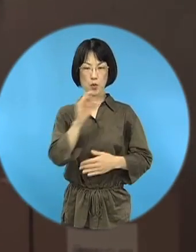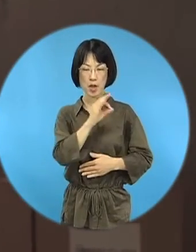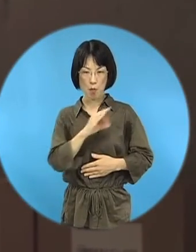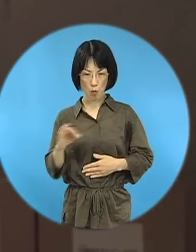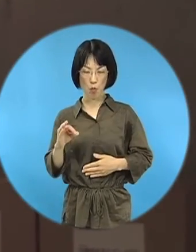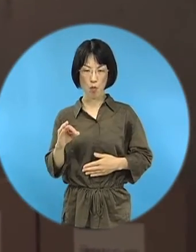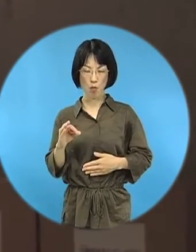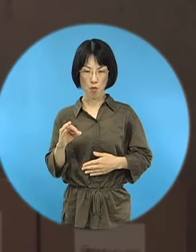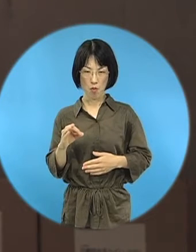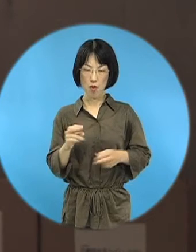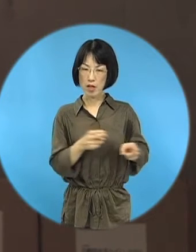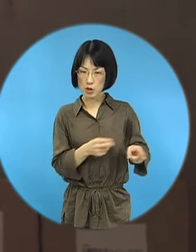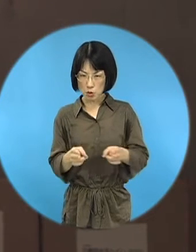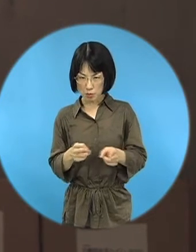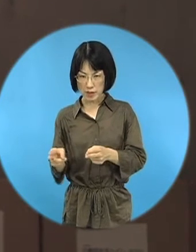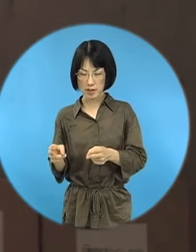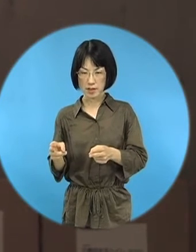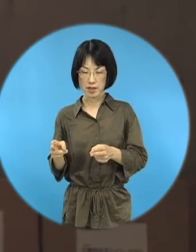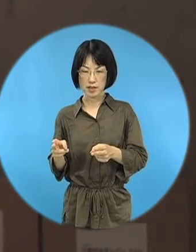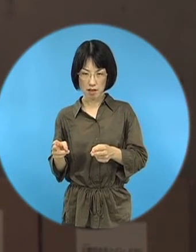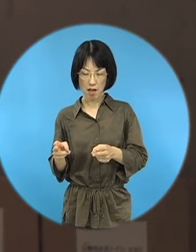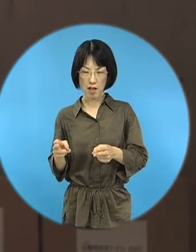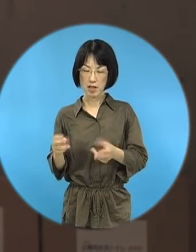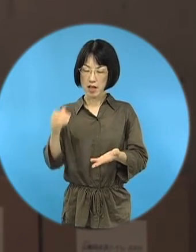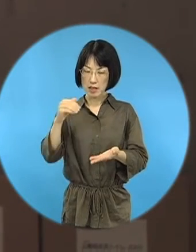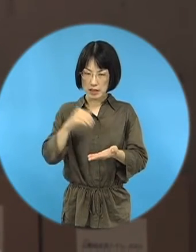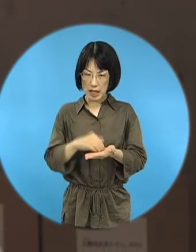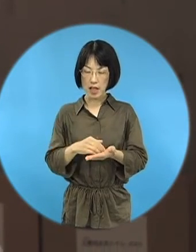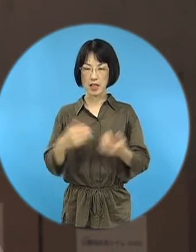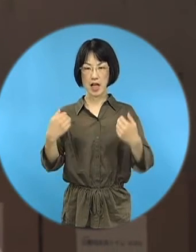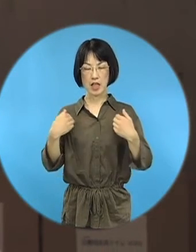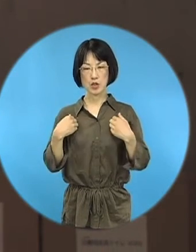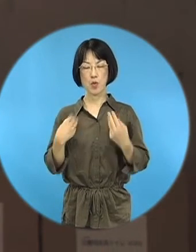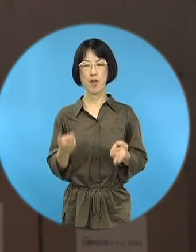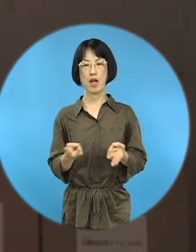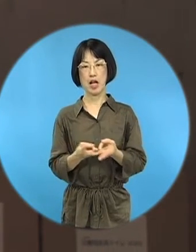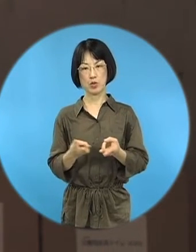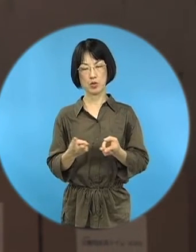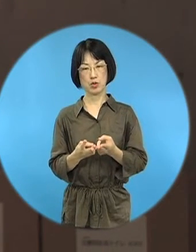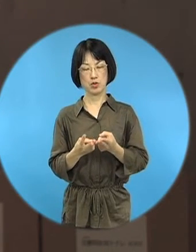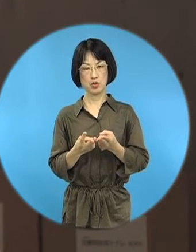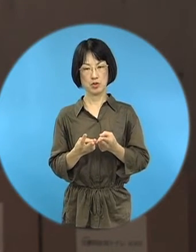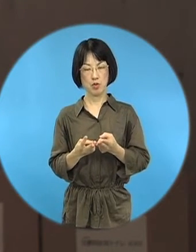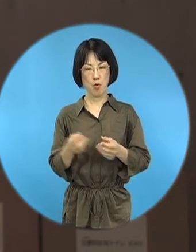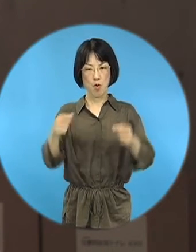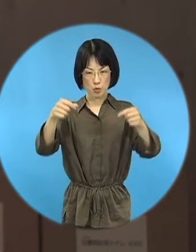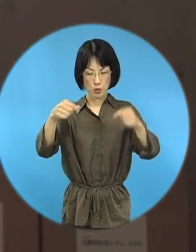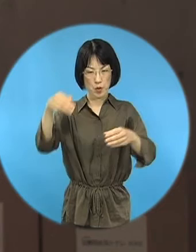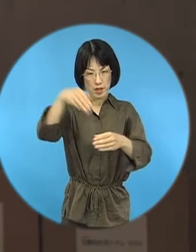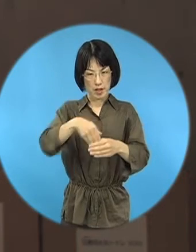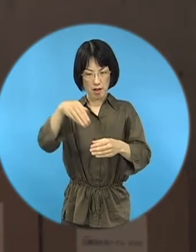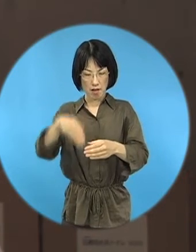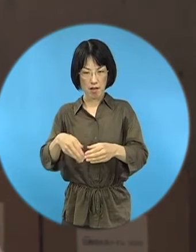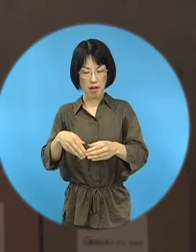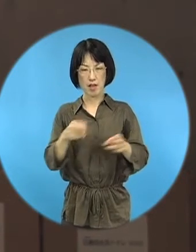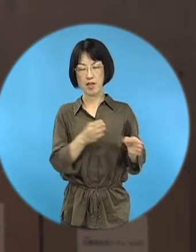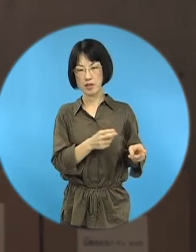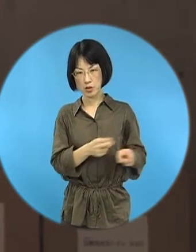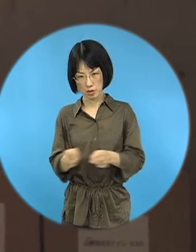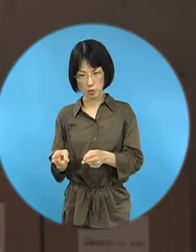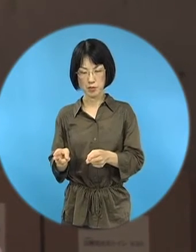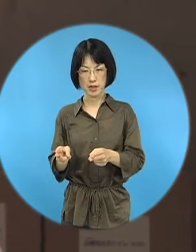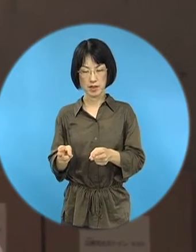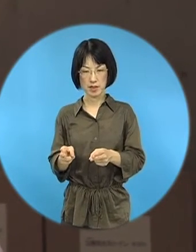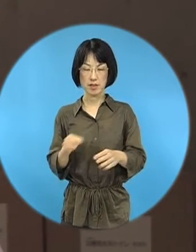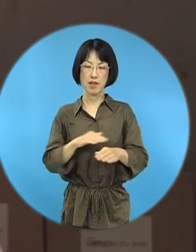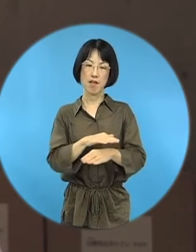を少し多めに用意していただいて、そういった当面必要となる最小限のものを袋に詰めた非常持ち